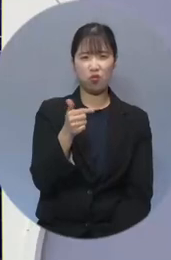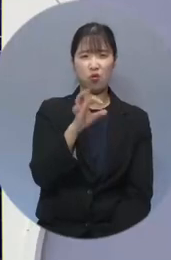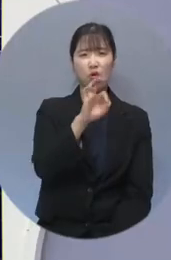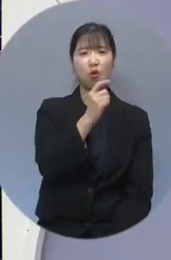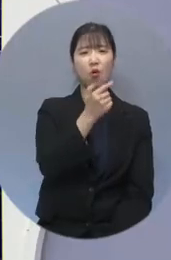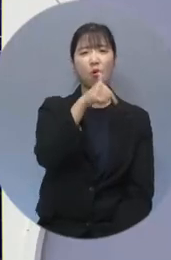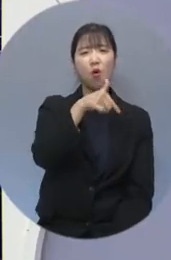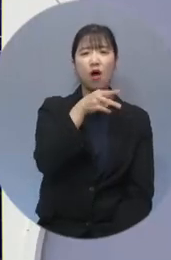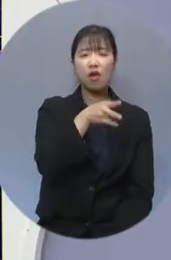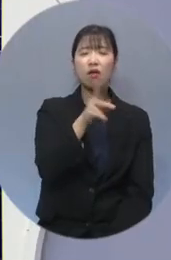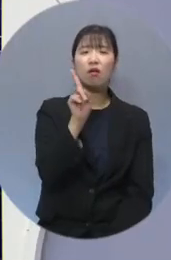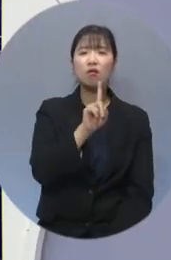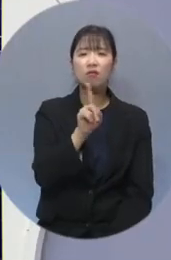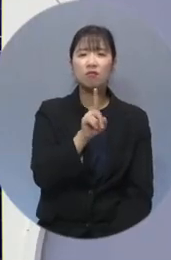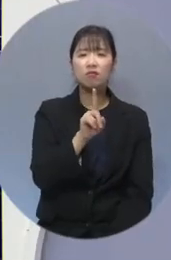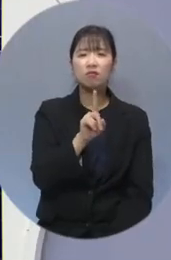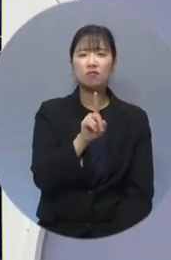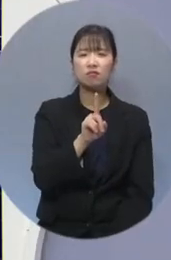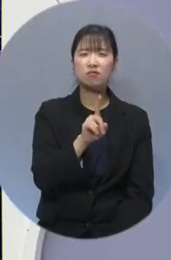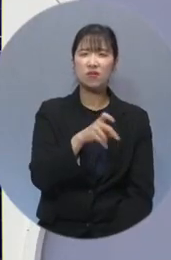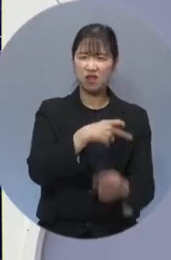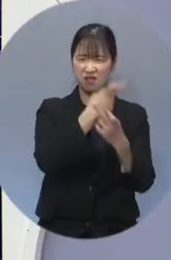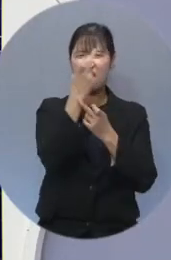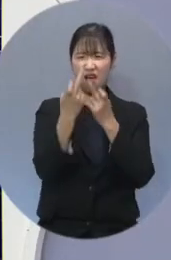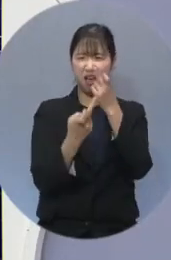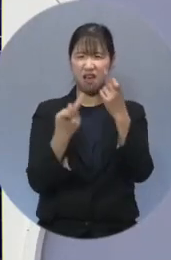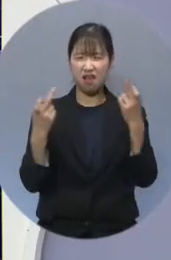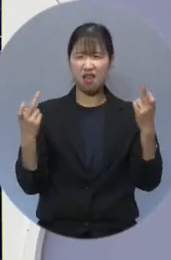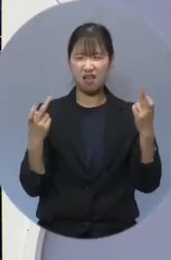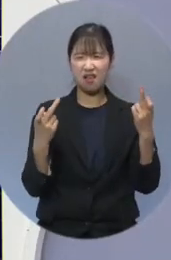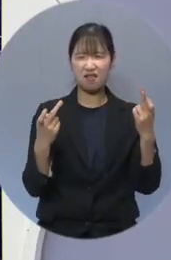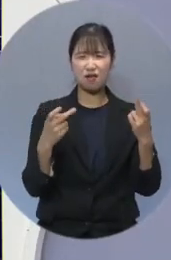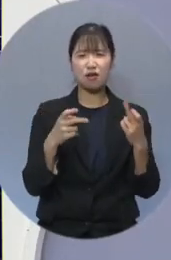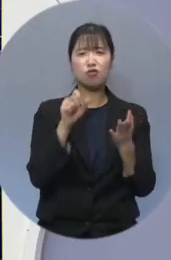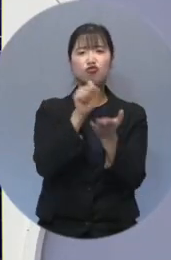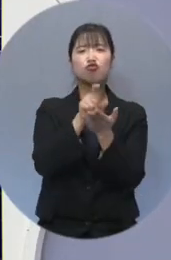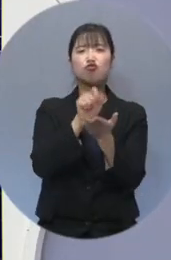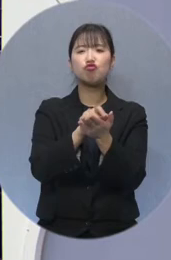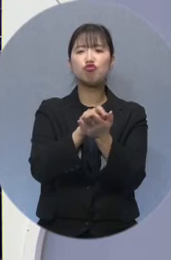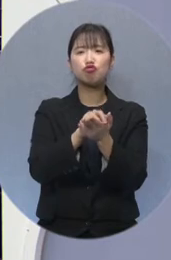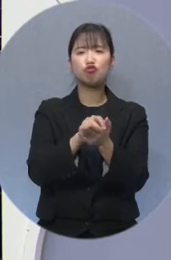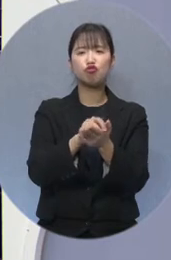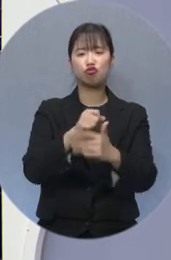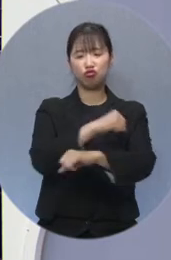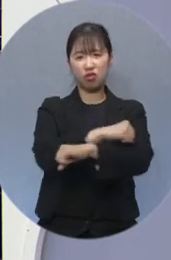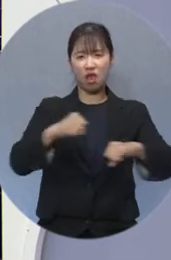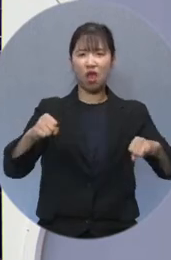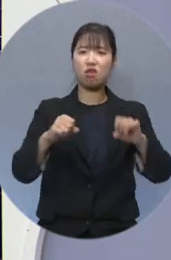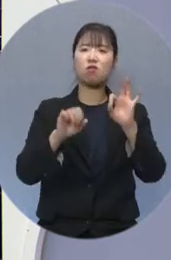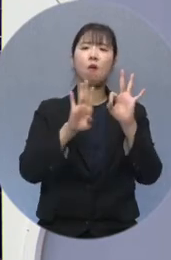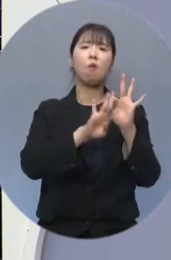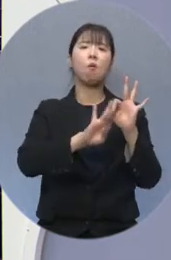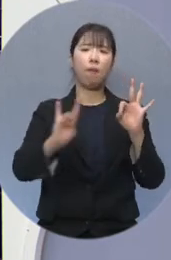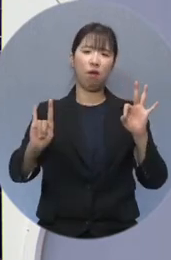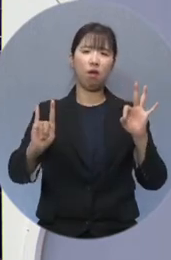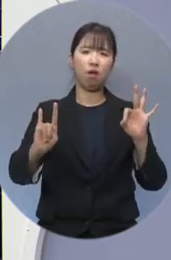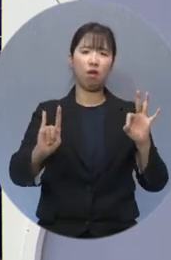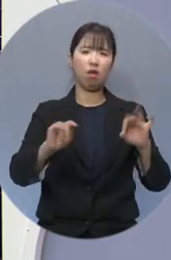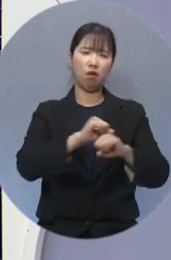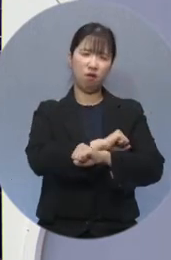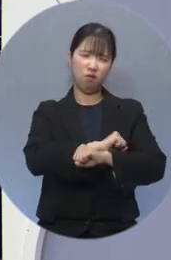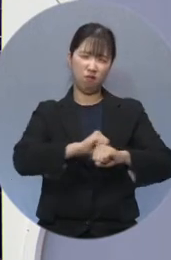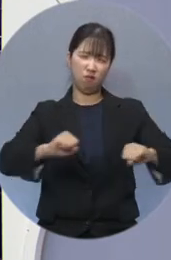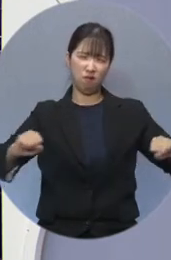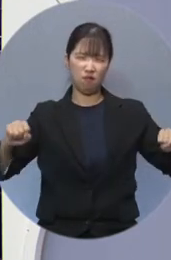옥계 같은 경우에는 산림이죠. 이제 축구장 한 10배 정도 되는 그게 이제